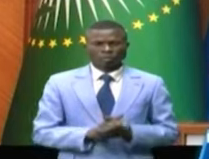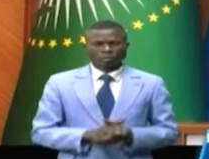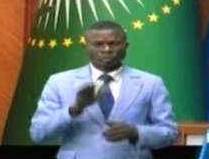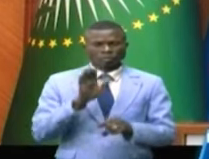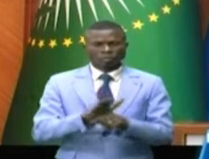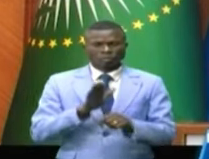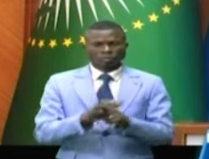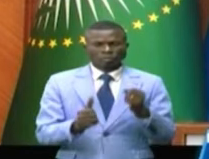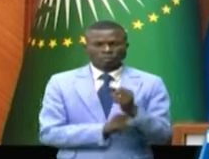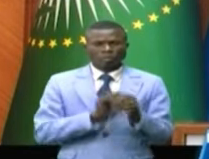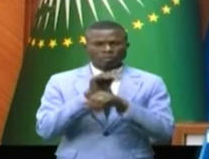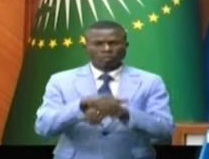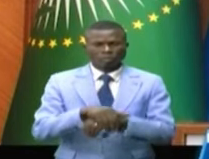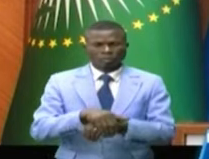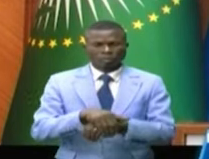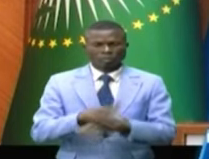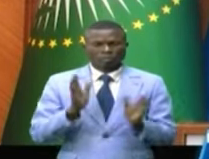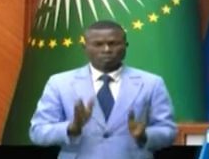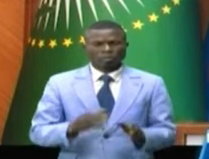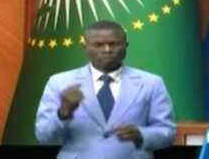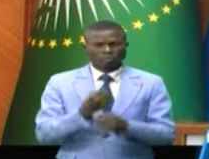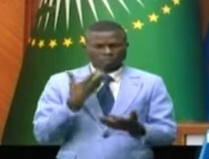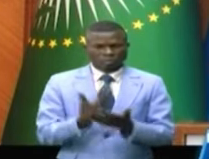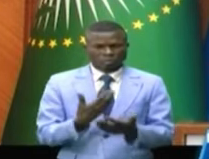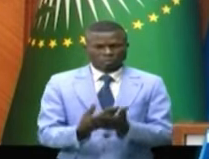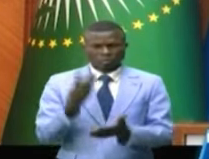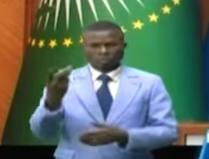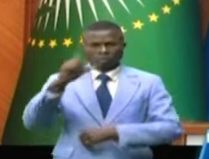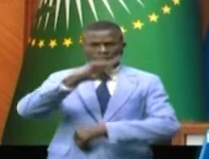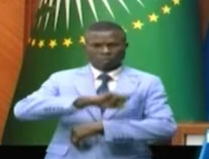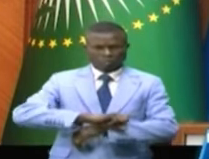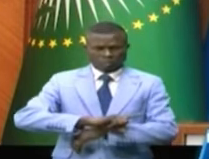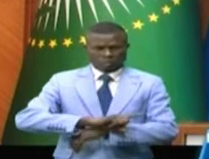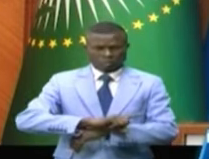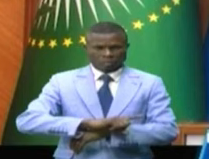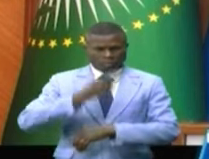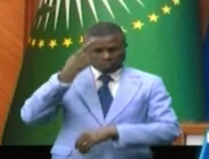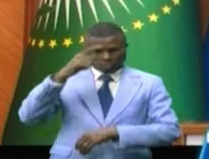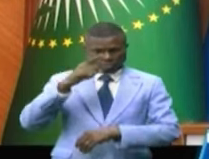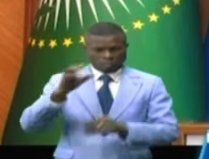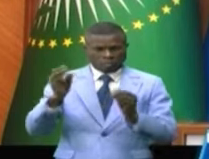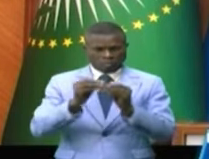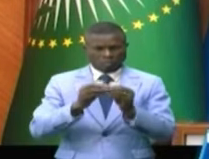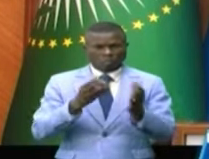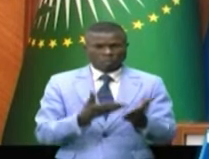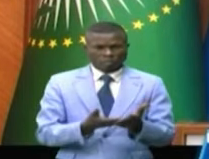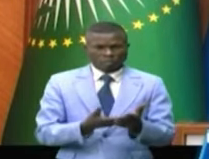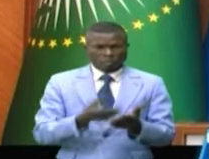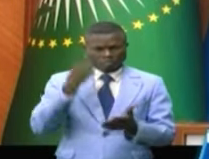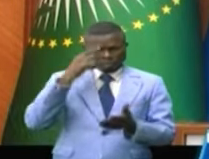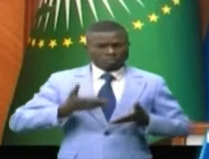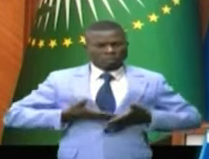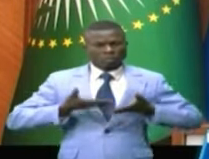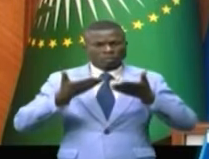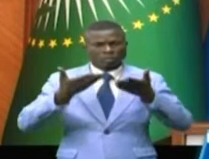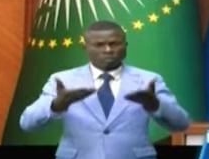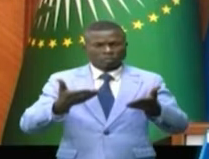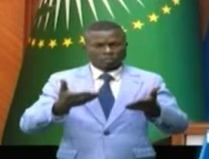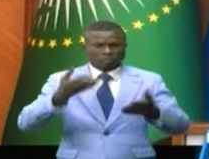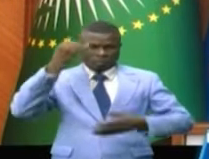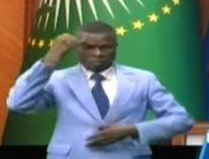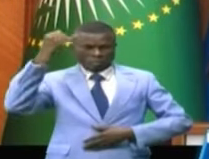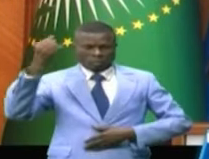différents participants ont travaillé d'arrache-pied durant les 3 journées allouées à cette table ronde pour proposer une